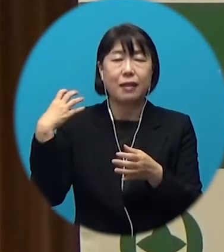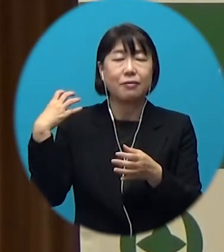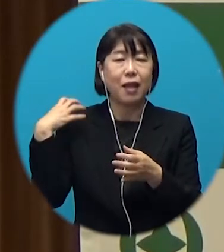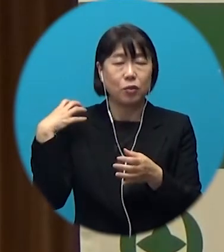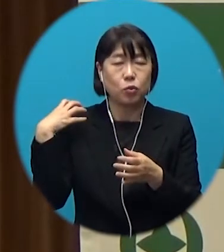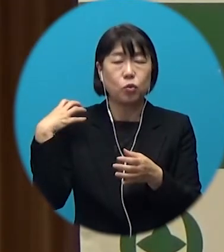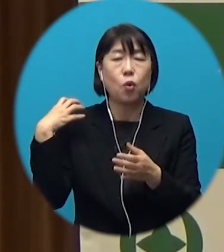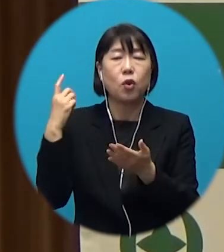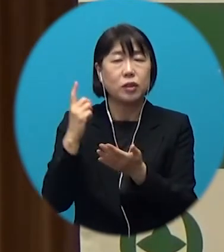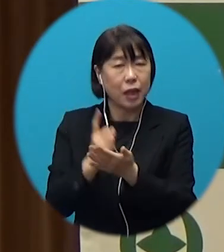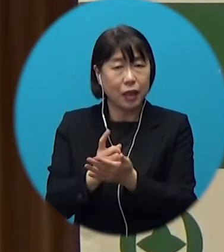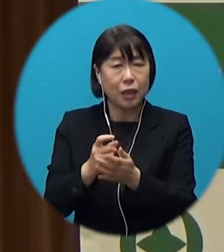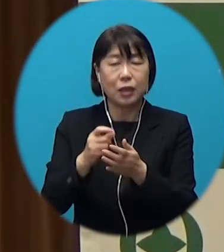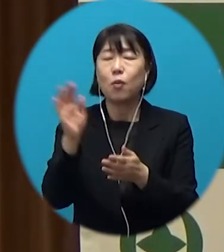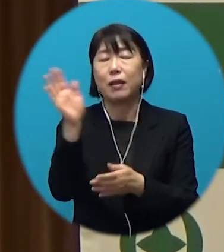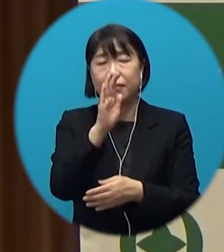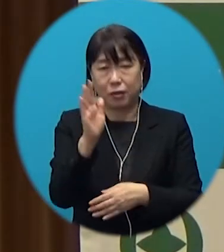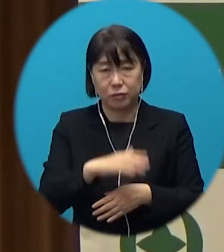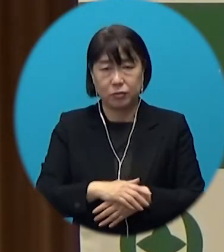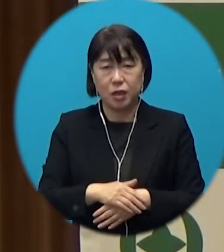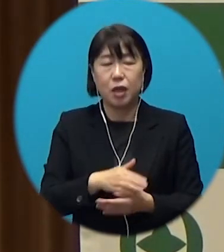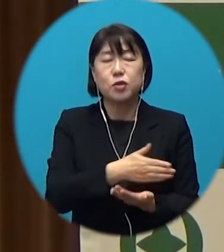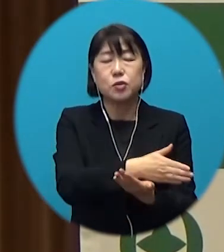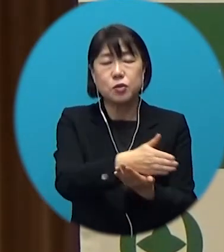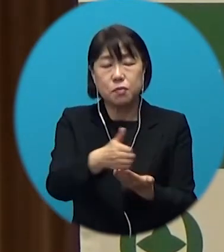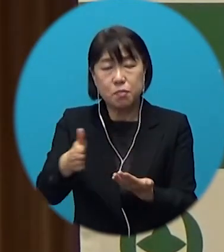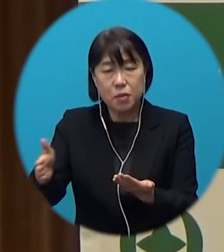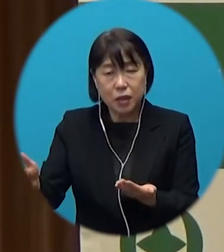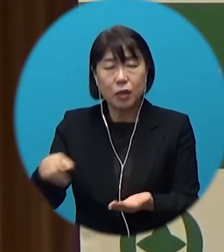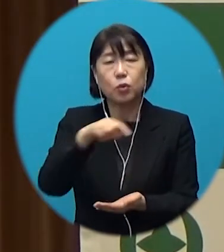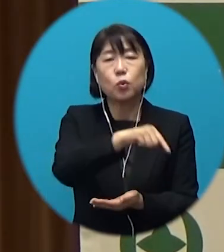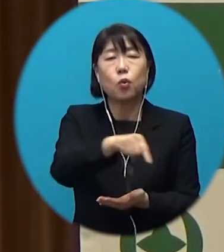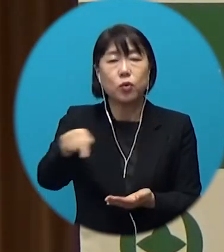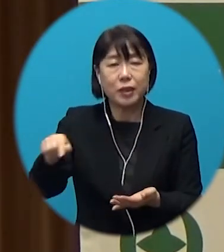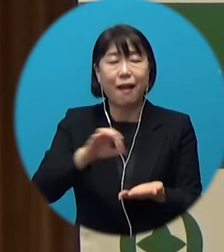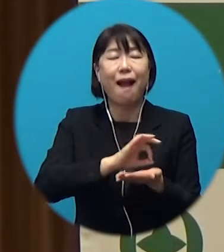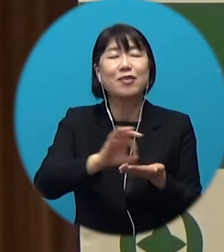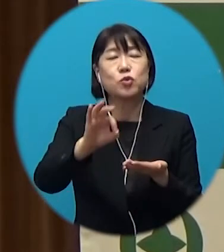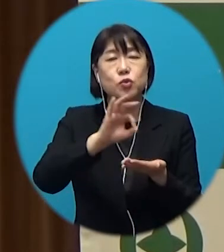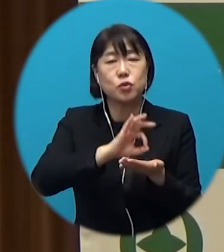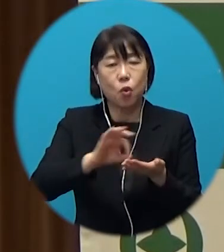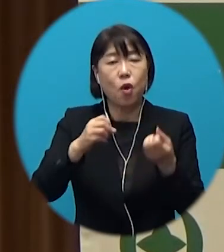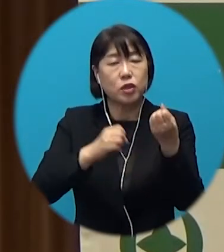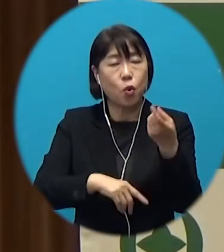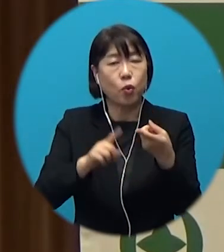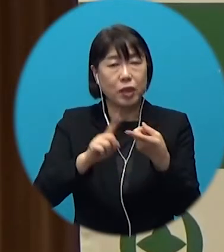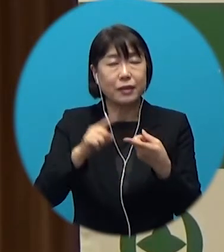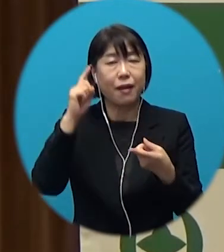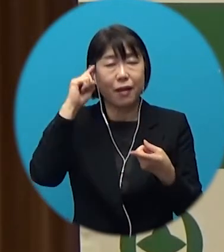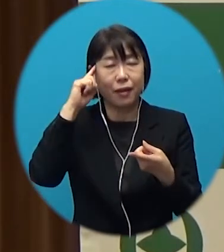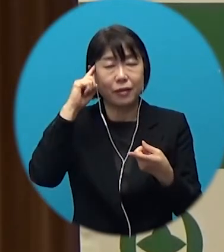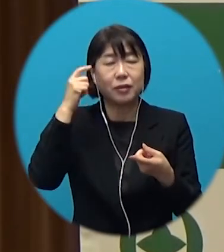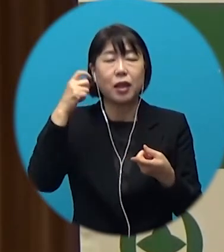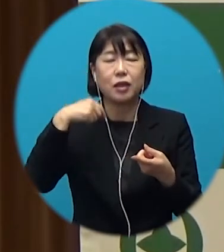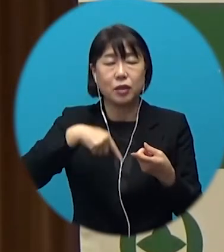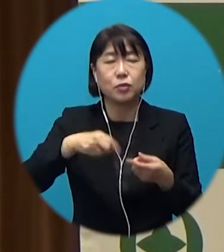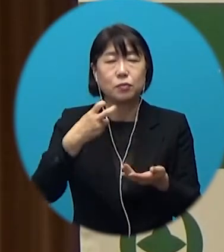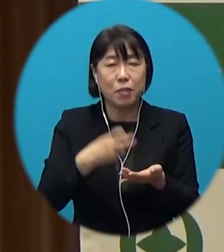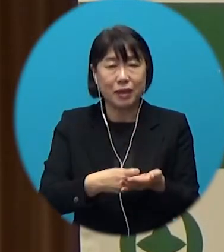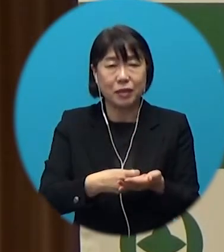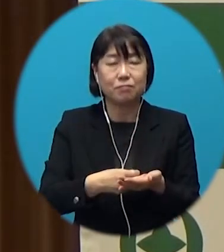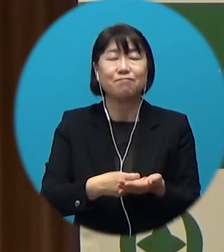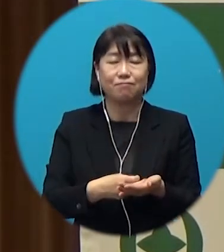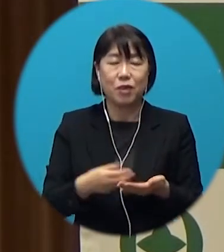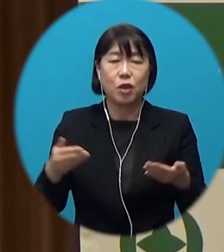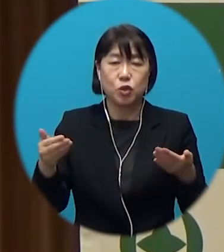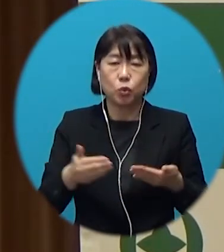だけのものではなくて、全ての分野において、活用を基本的に考えていくべき事項だということです。仕事の進め方